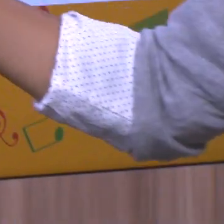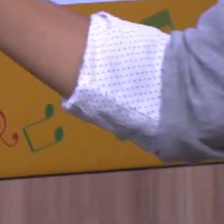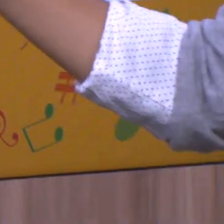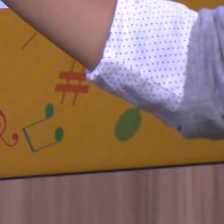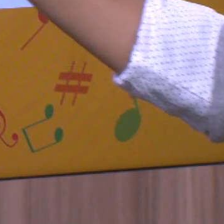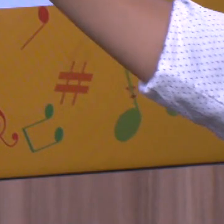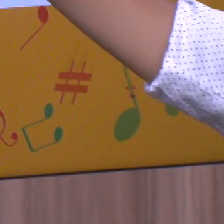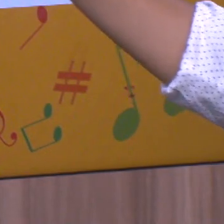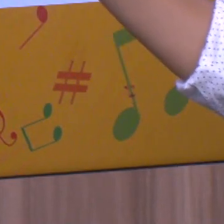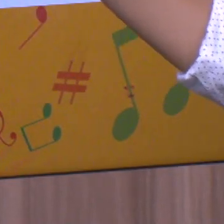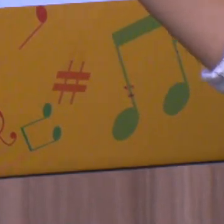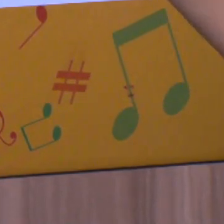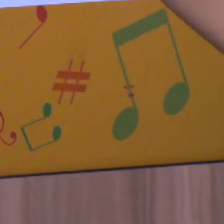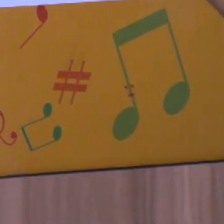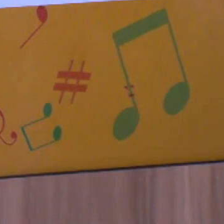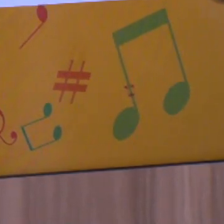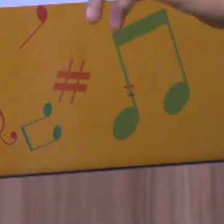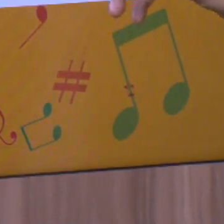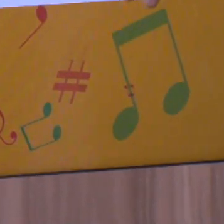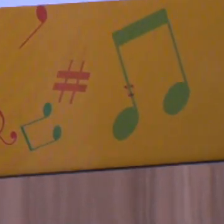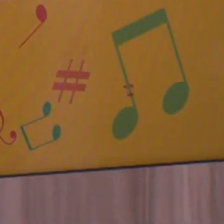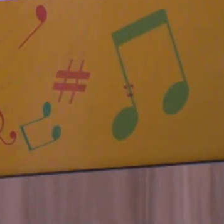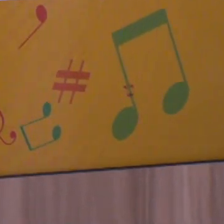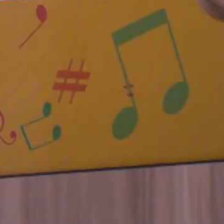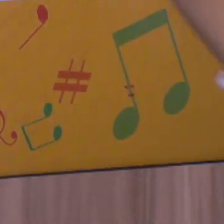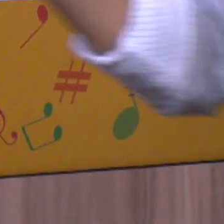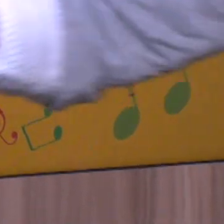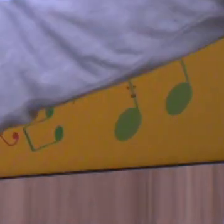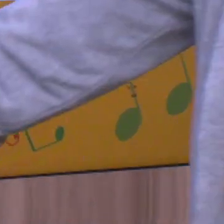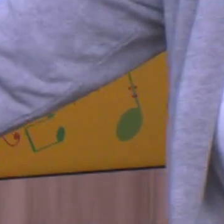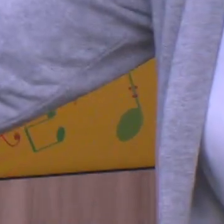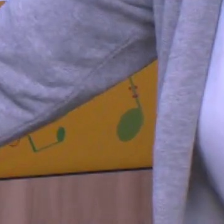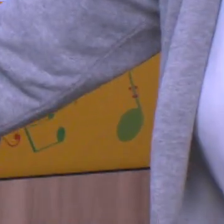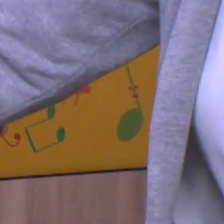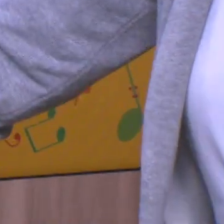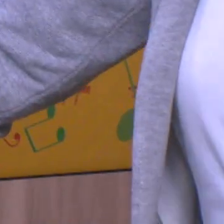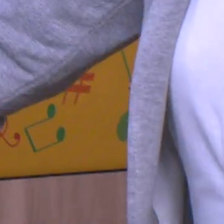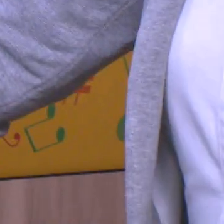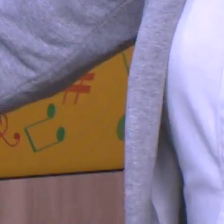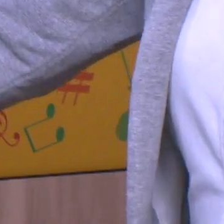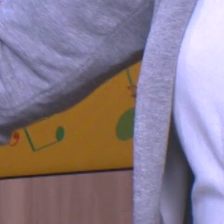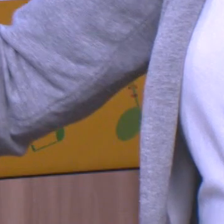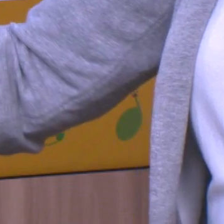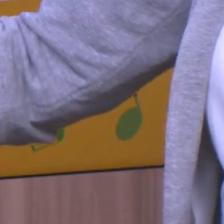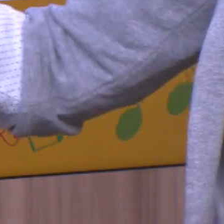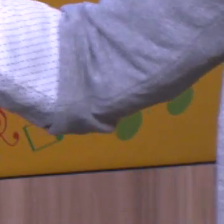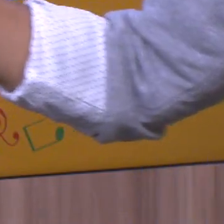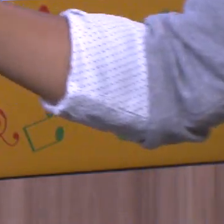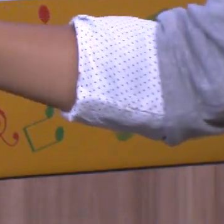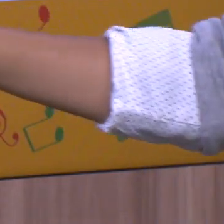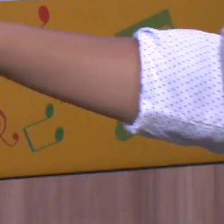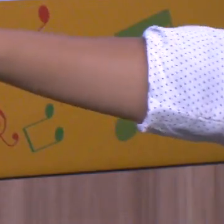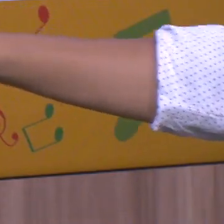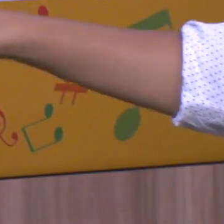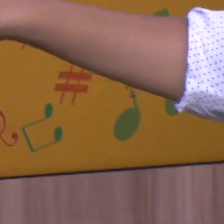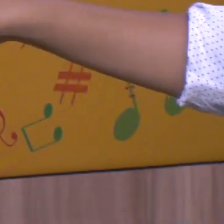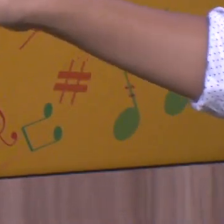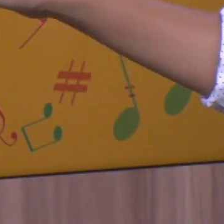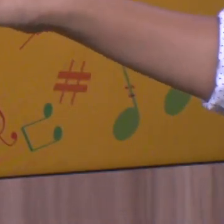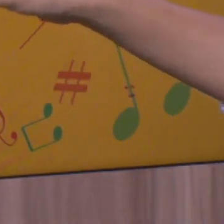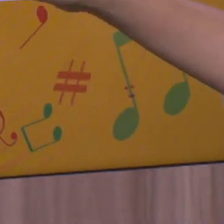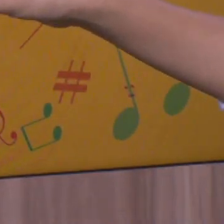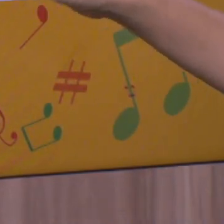la, sol, la, sol, mi. Do, ré, mi, sol,